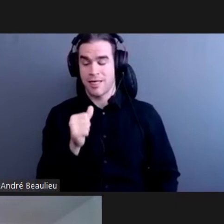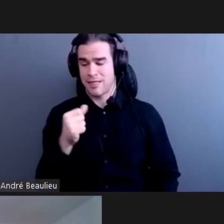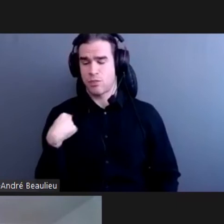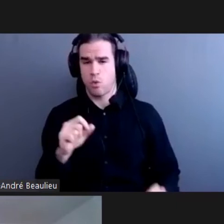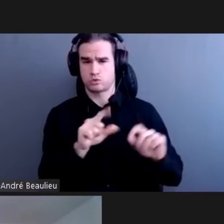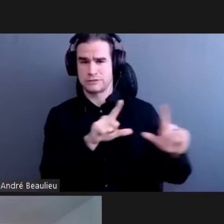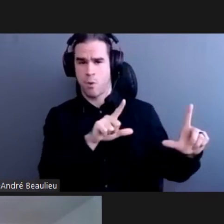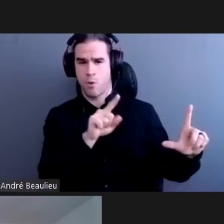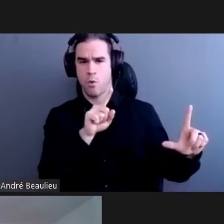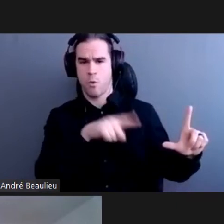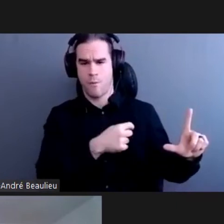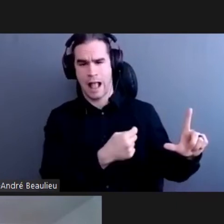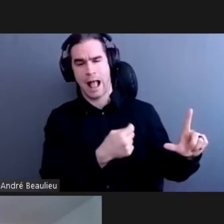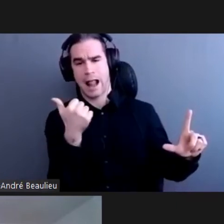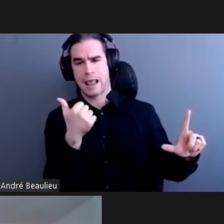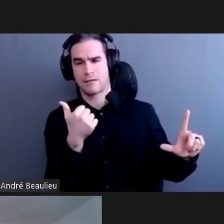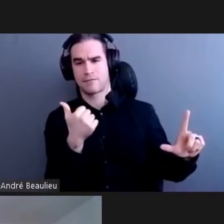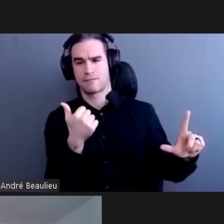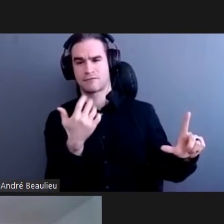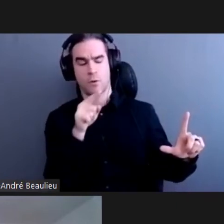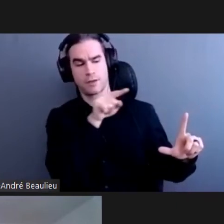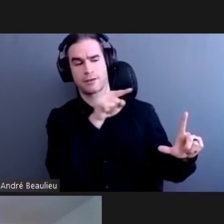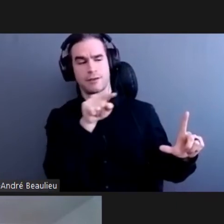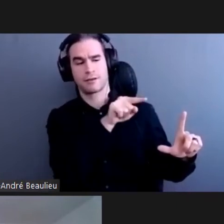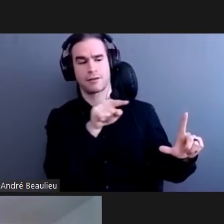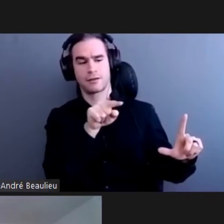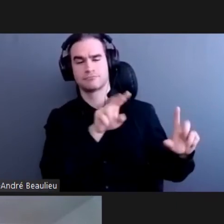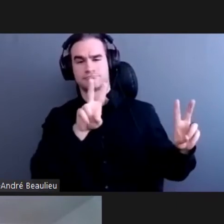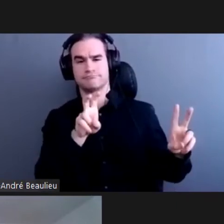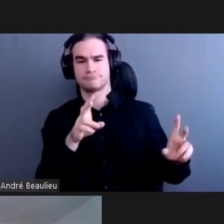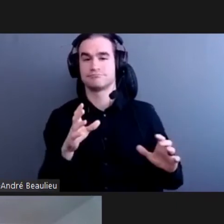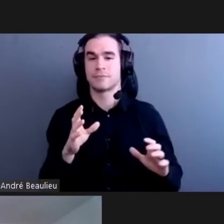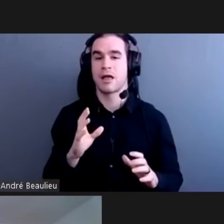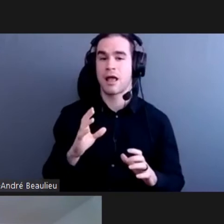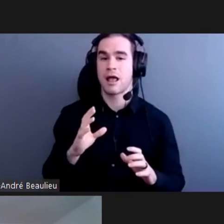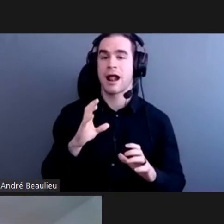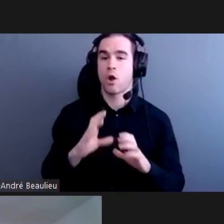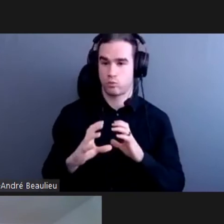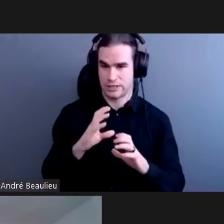enlever à un moment donné, c'est qui disait la communication, c'est une action